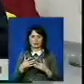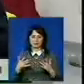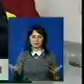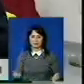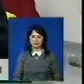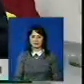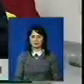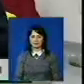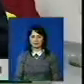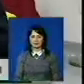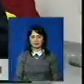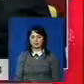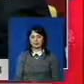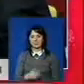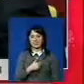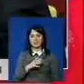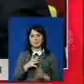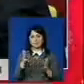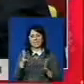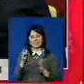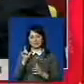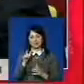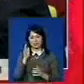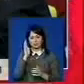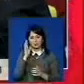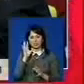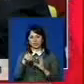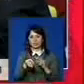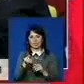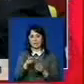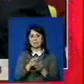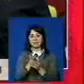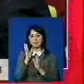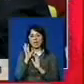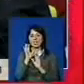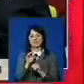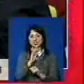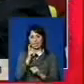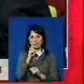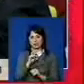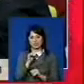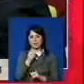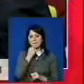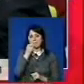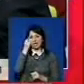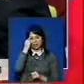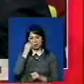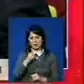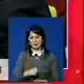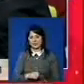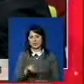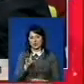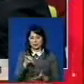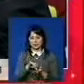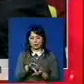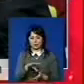იქნა გამოყენებული. იმედია სულ უფრო მეტი და მეტი ადამიანი ჩაერთვება ამ მიმართულების ხარდაჭერაში. ქალბატონ ქეთევან, მადლობთ